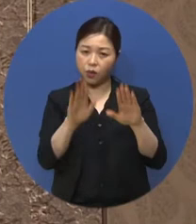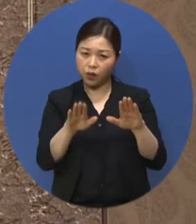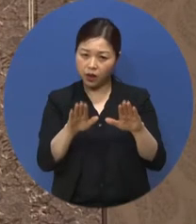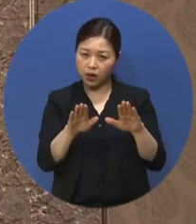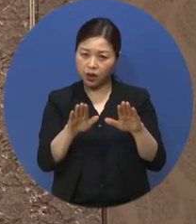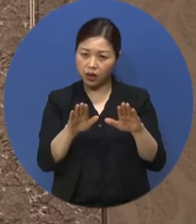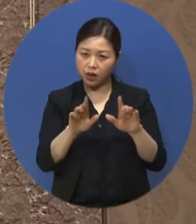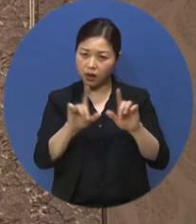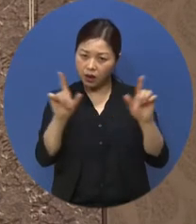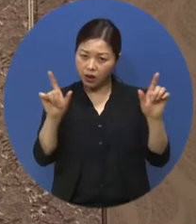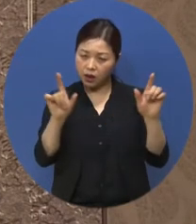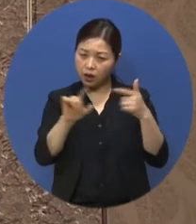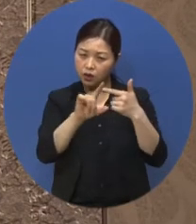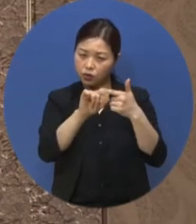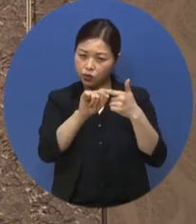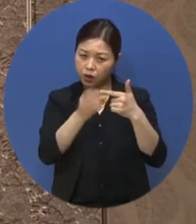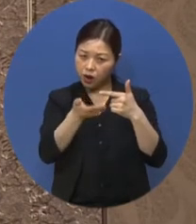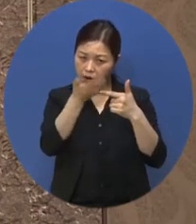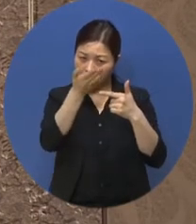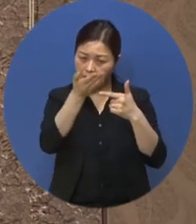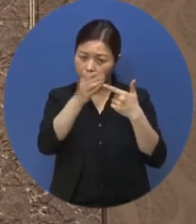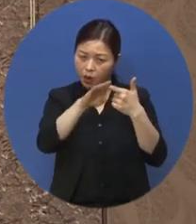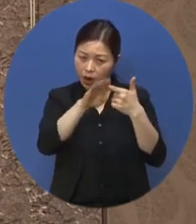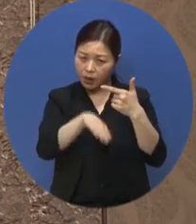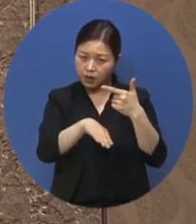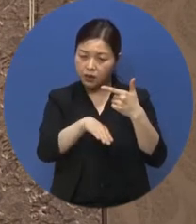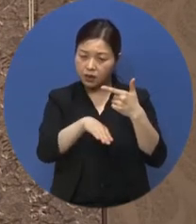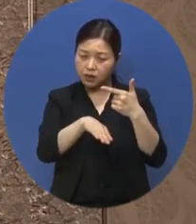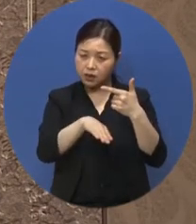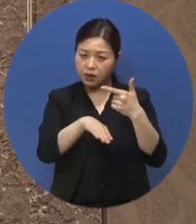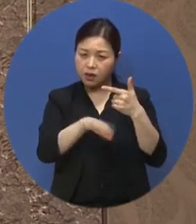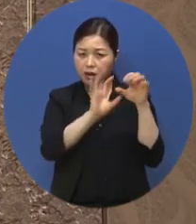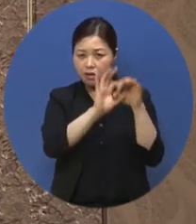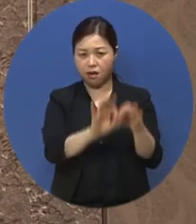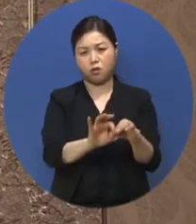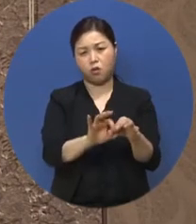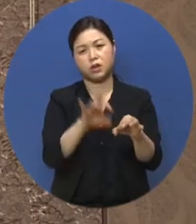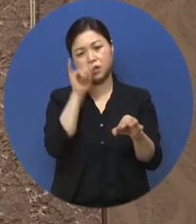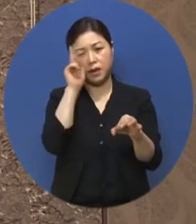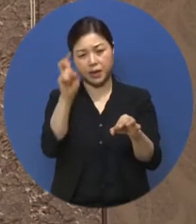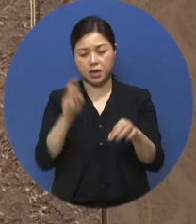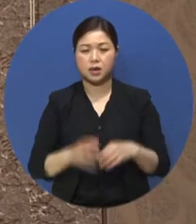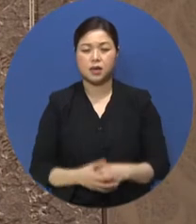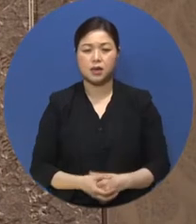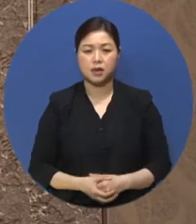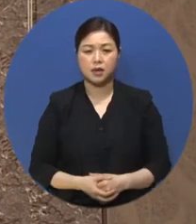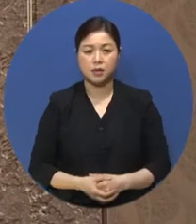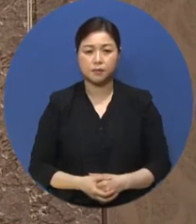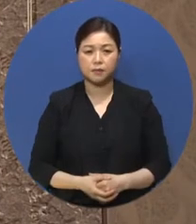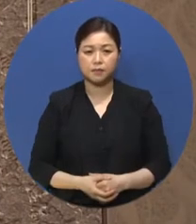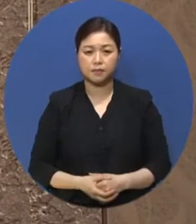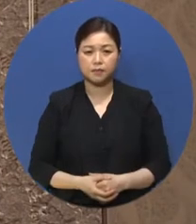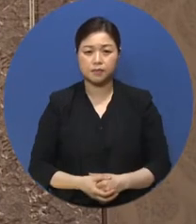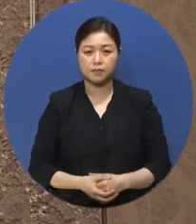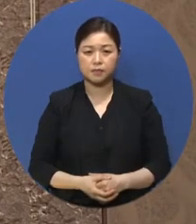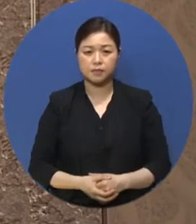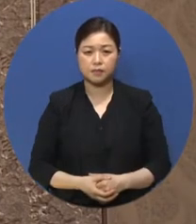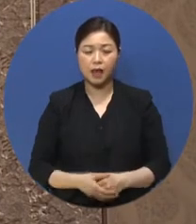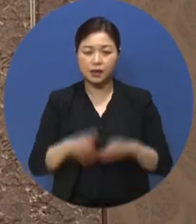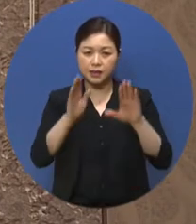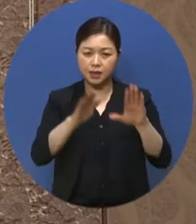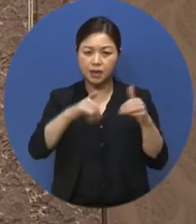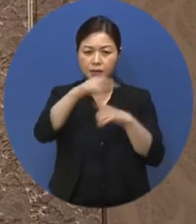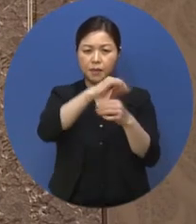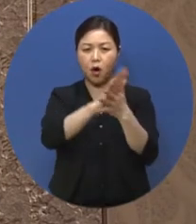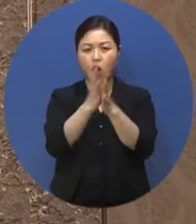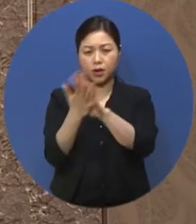올해 상반기 아마 늦어보면 하반기까지는 그렇게 될 것 같아서요. 그 이제는 트렌드도 조금 바뀌는